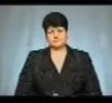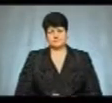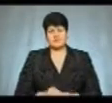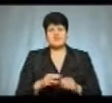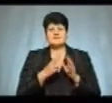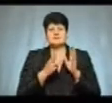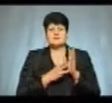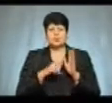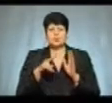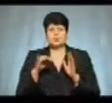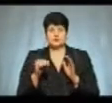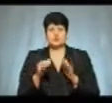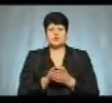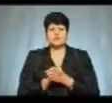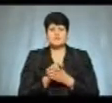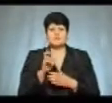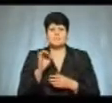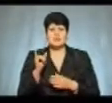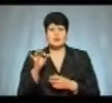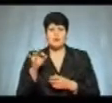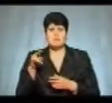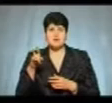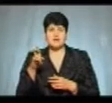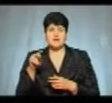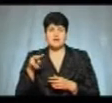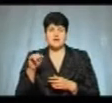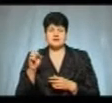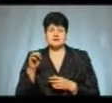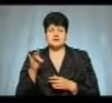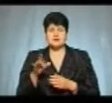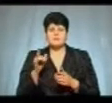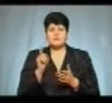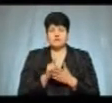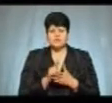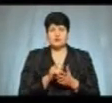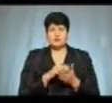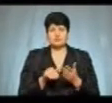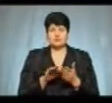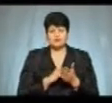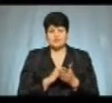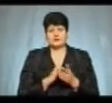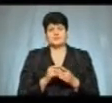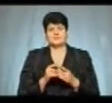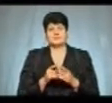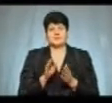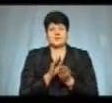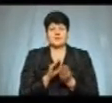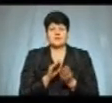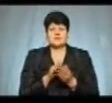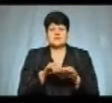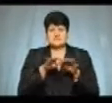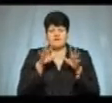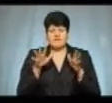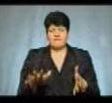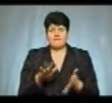18 лютого товариство «Біобластер» має ліквідувати звалище тваринних відходів між селами Кип'ячка і Велика Березовиця Тернопільського району. Про це нам